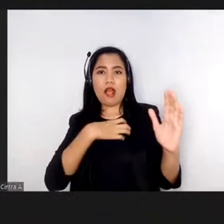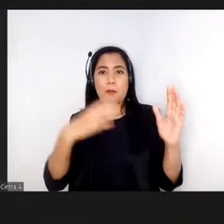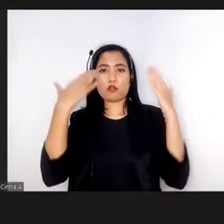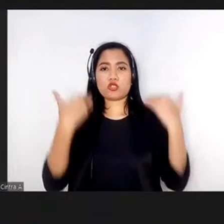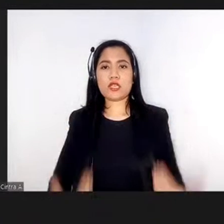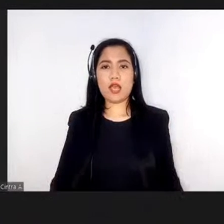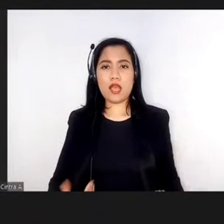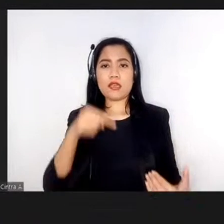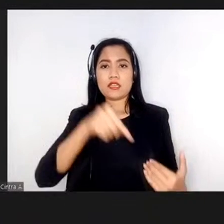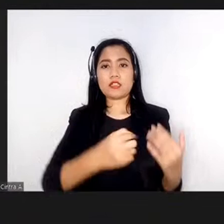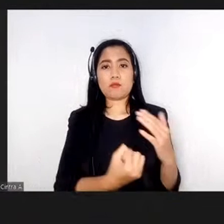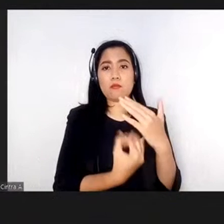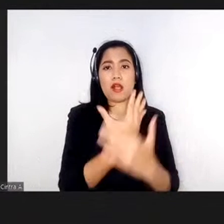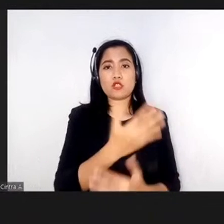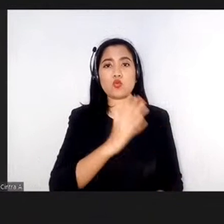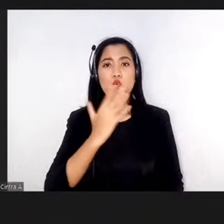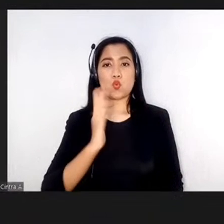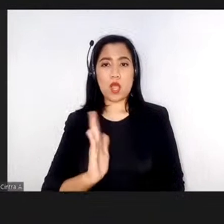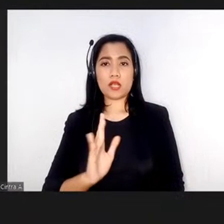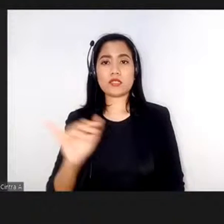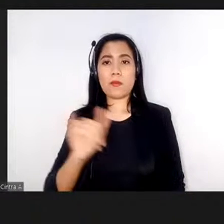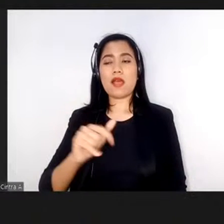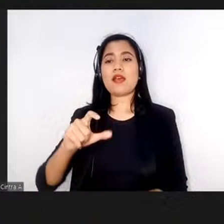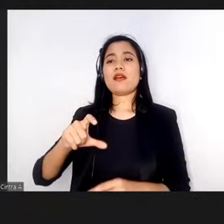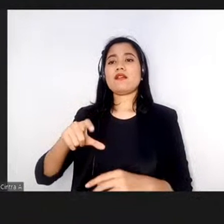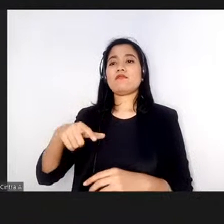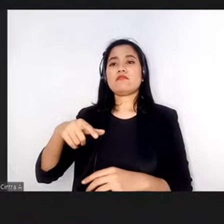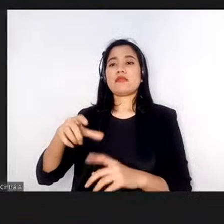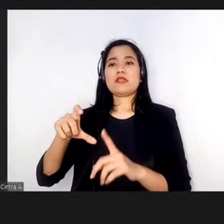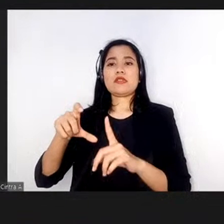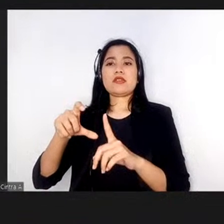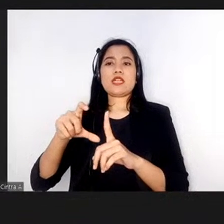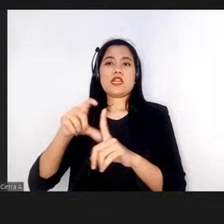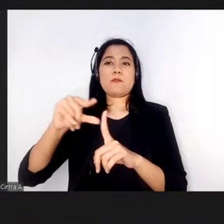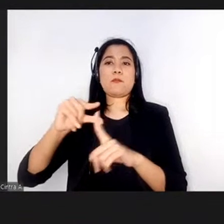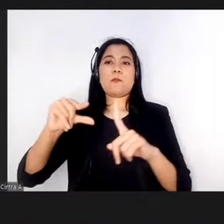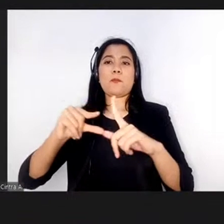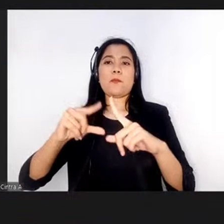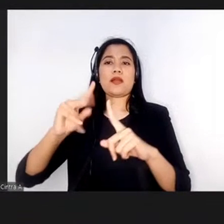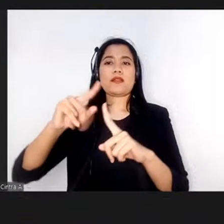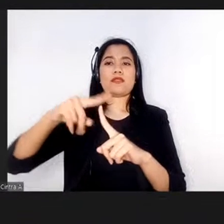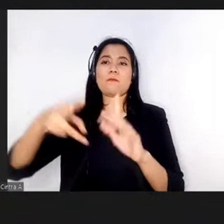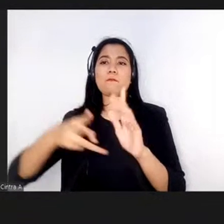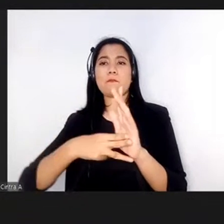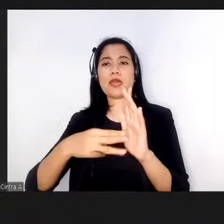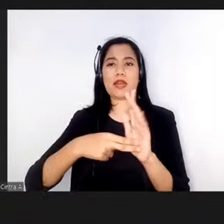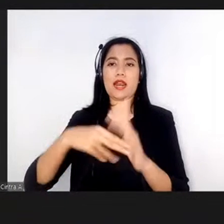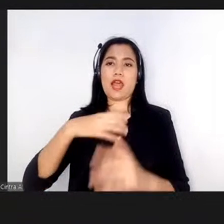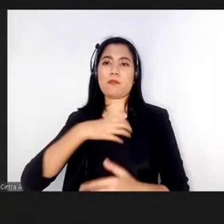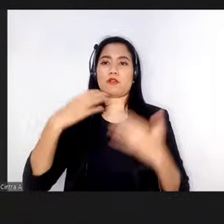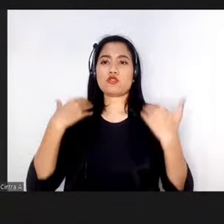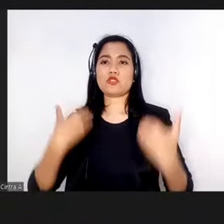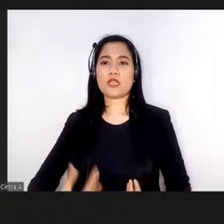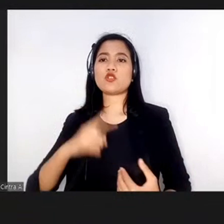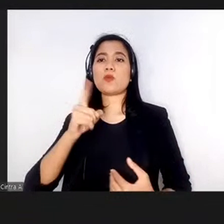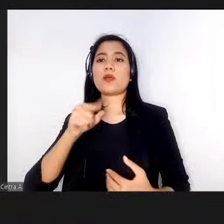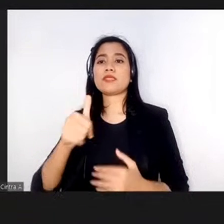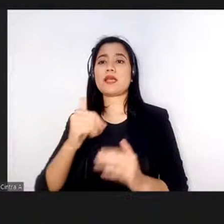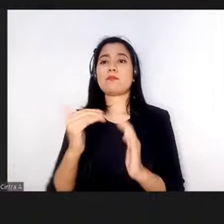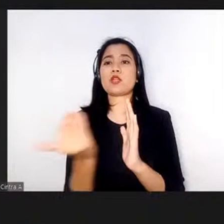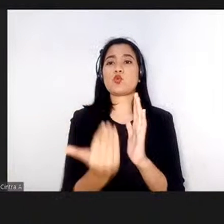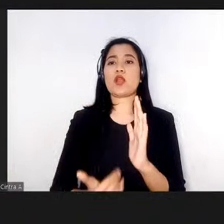dikembangkan oleh Departemen kebijakan bank yang berdedikasi untuk membuat kebijakan yang lebih berkelanjutan melalui